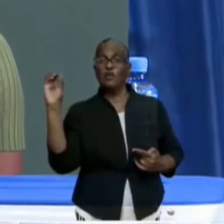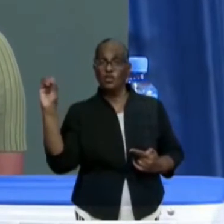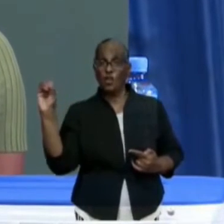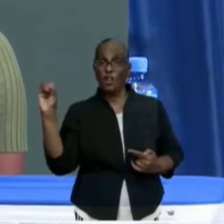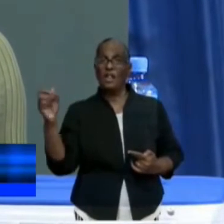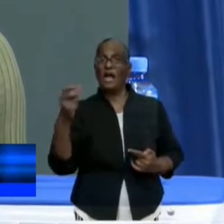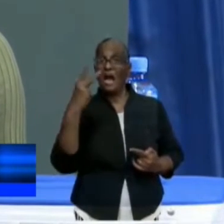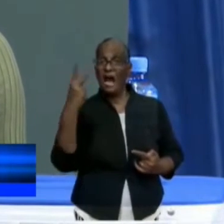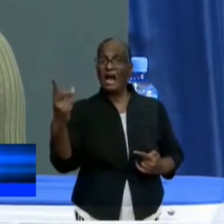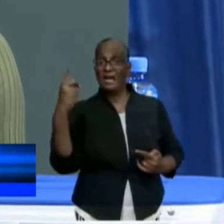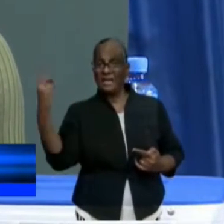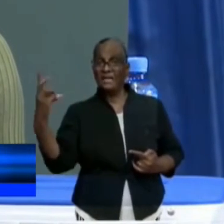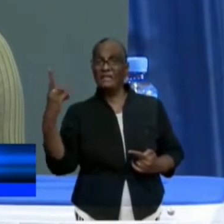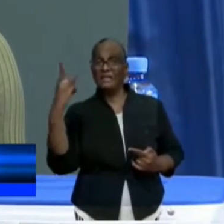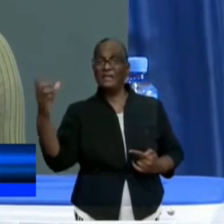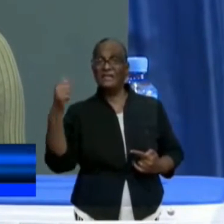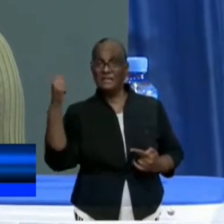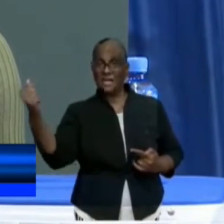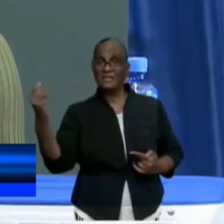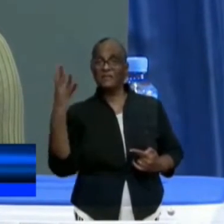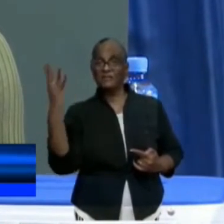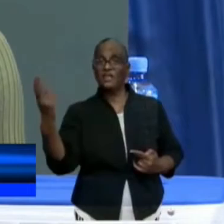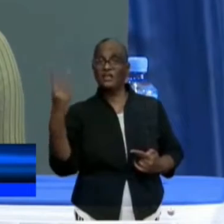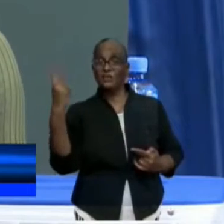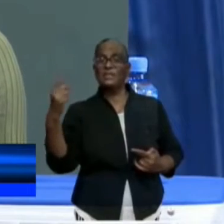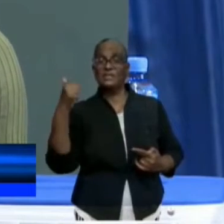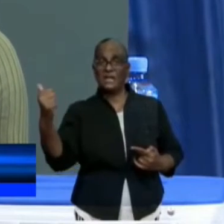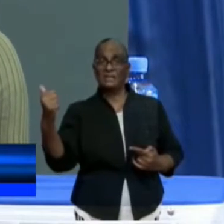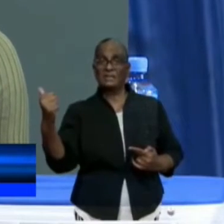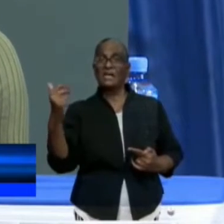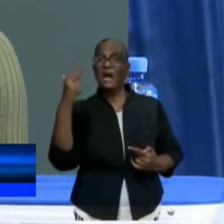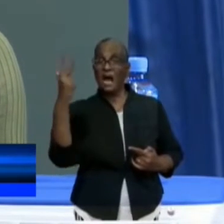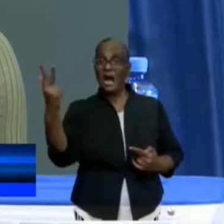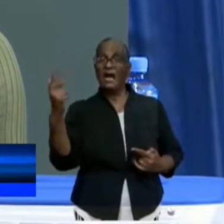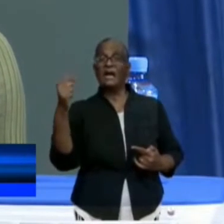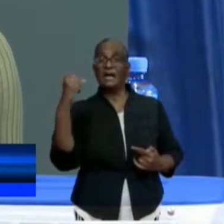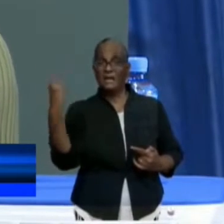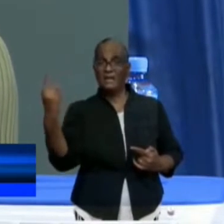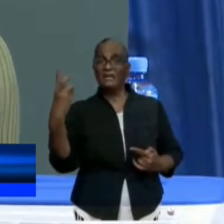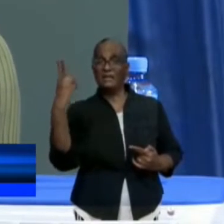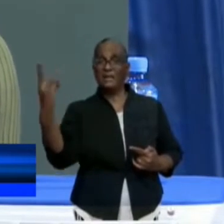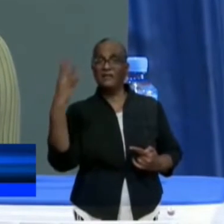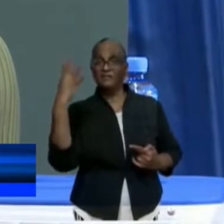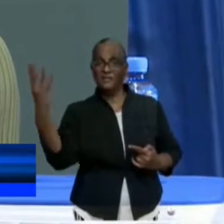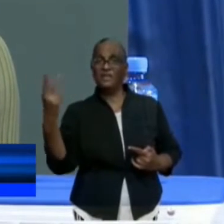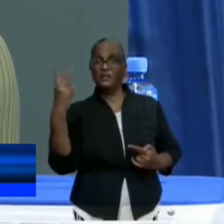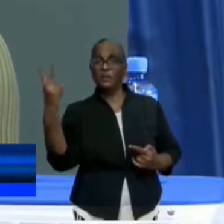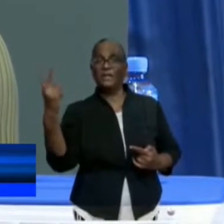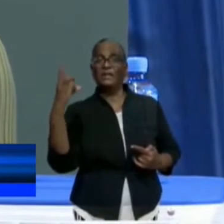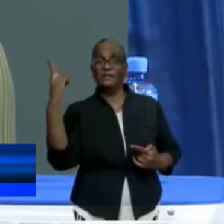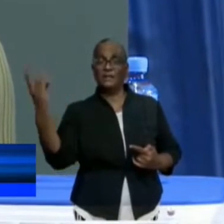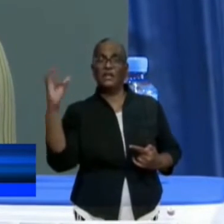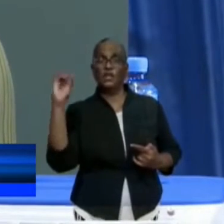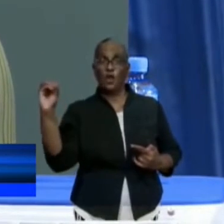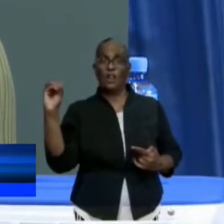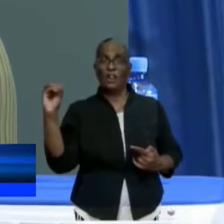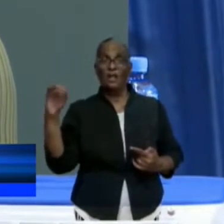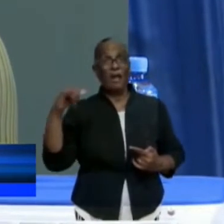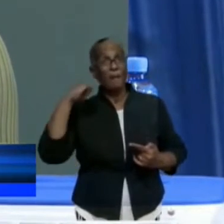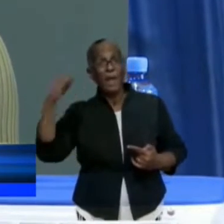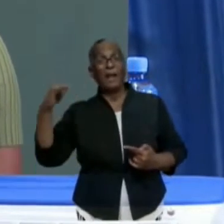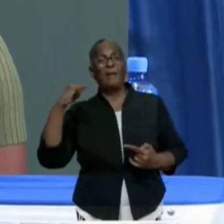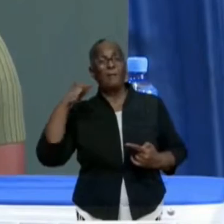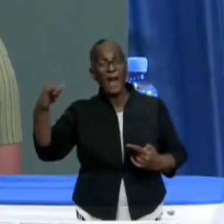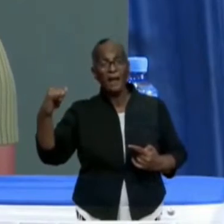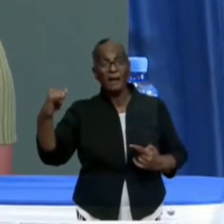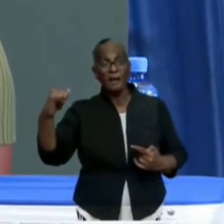8136426, 8134230. U belt naar die